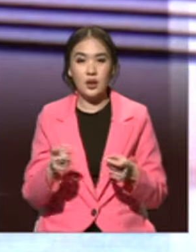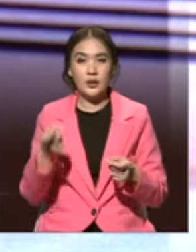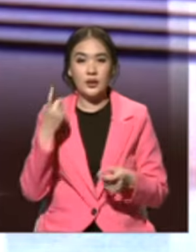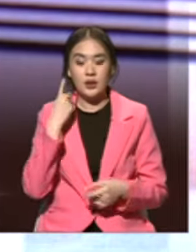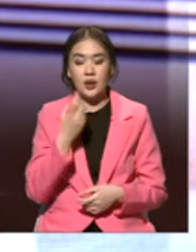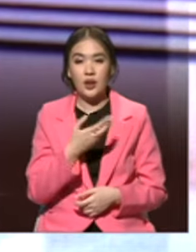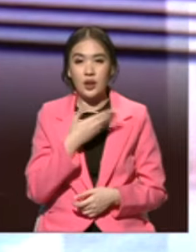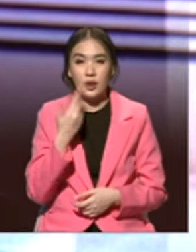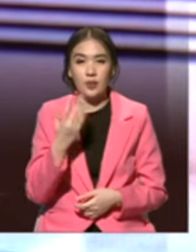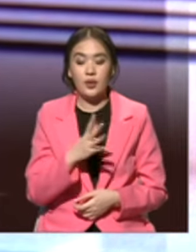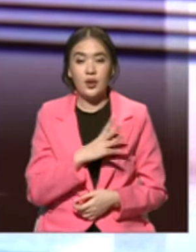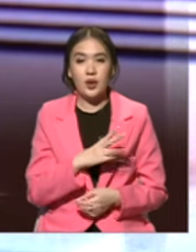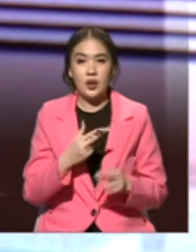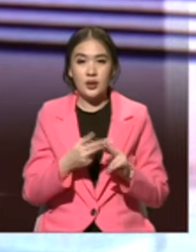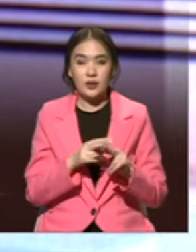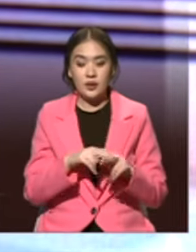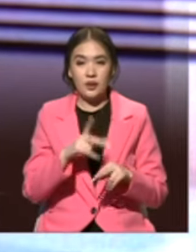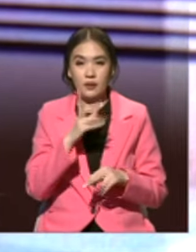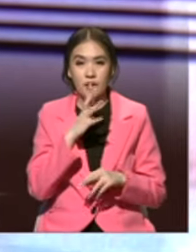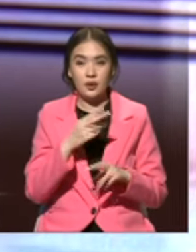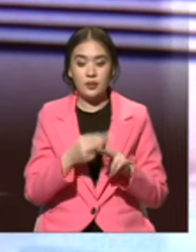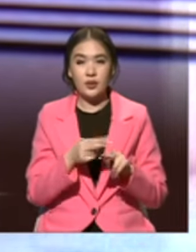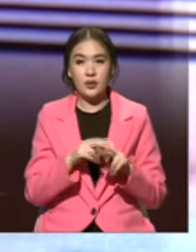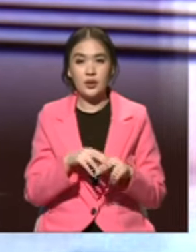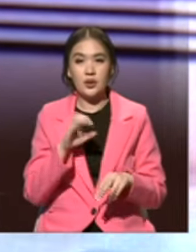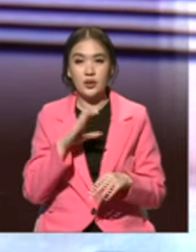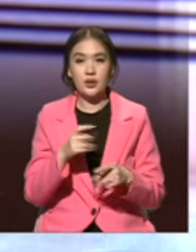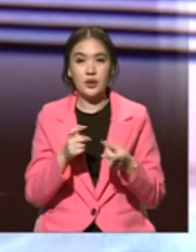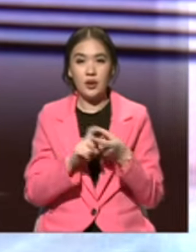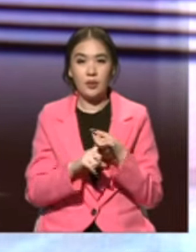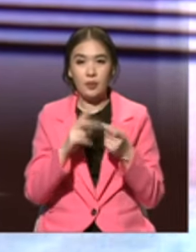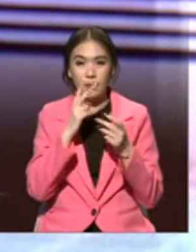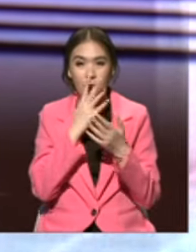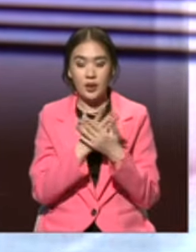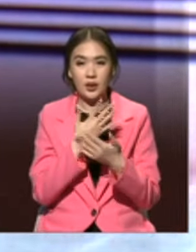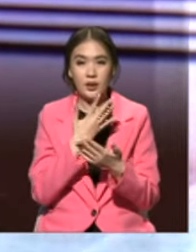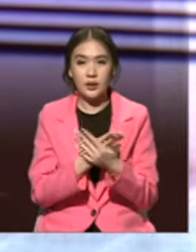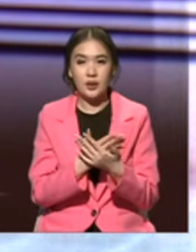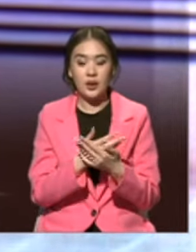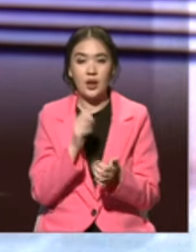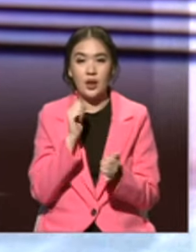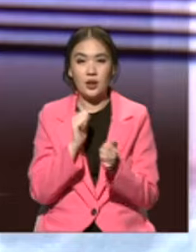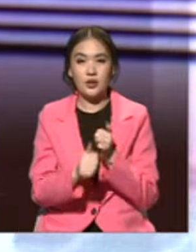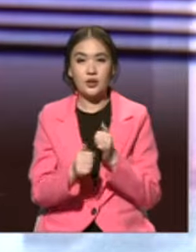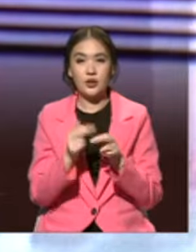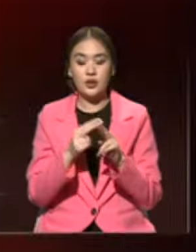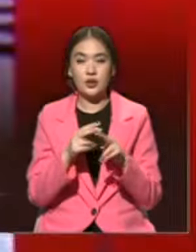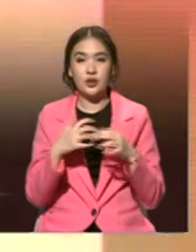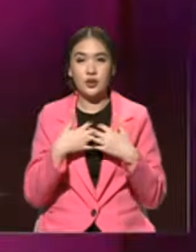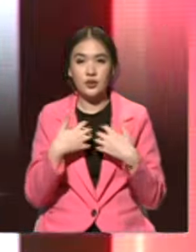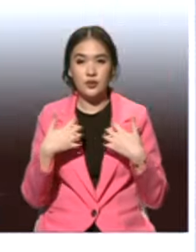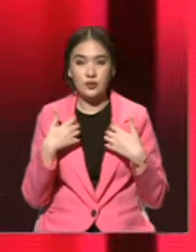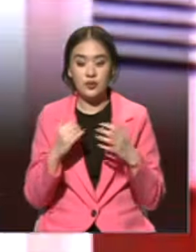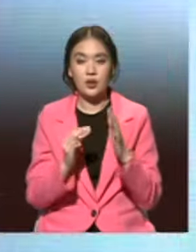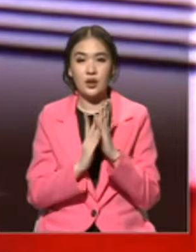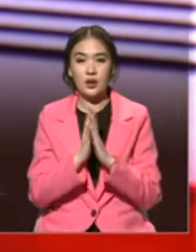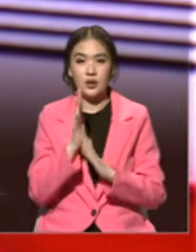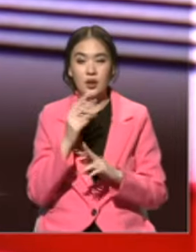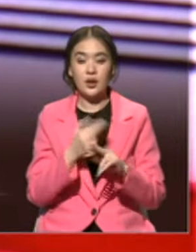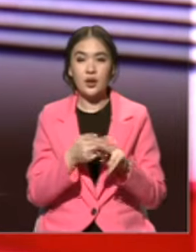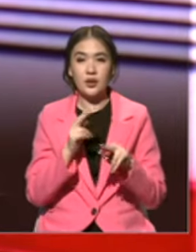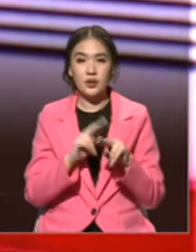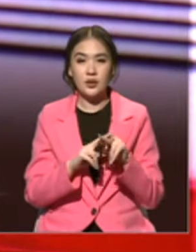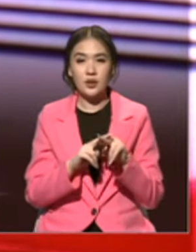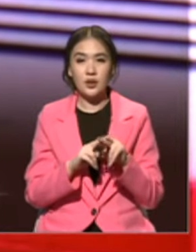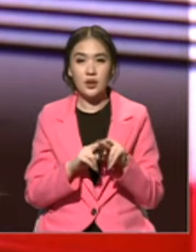дедік. Бұл кезде енді мен айтар едім, жаңағы бапта көрсетілгендей әрбір мал асыраушы, мал өсіруші, оның өнімін